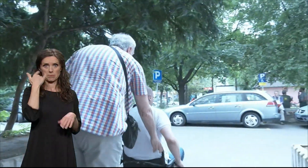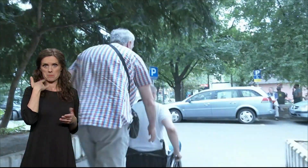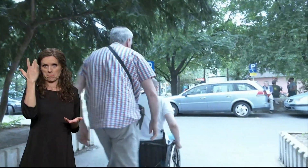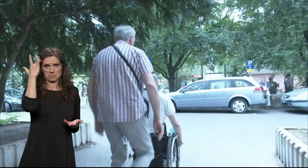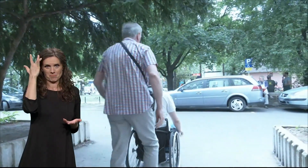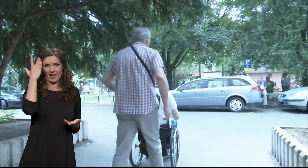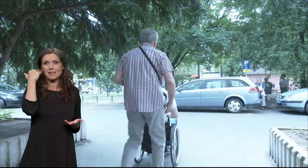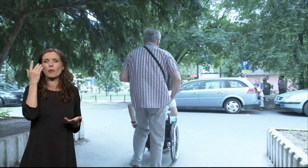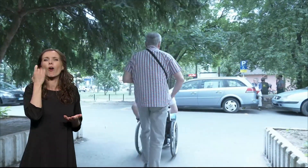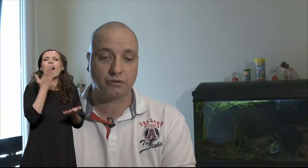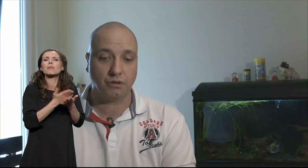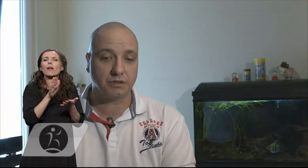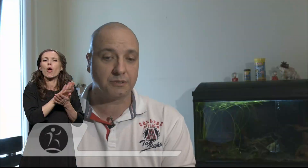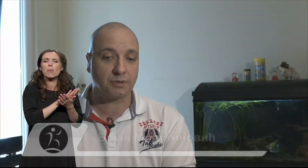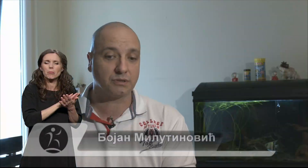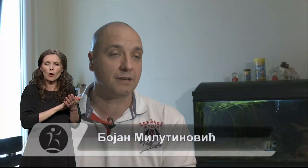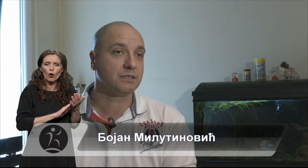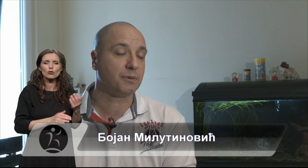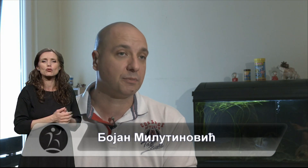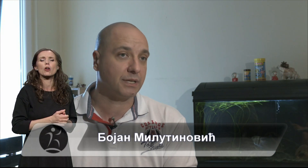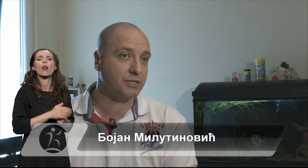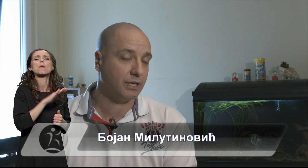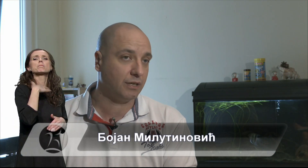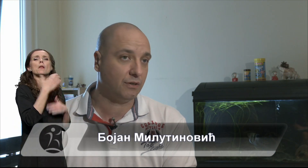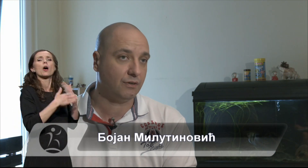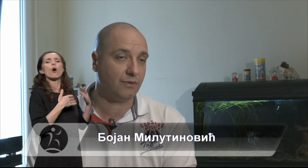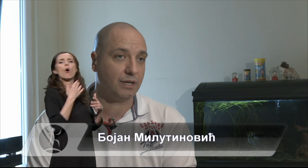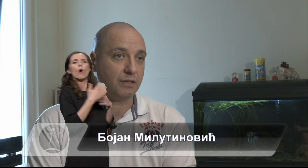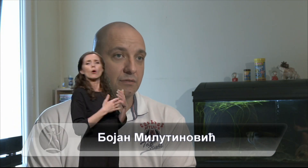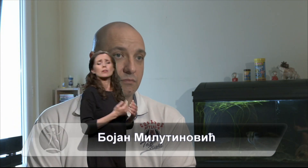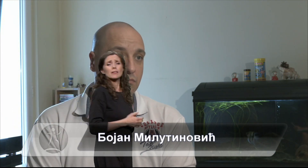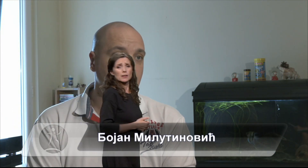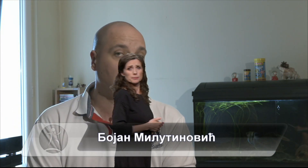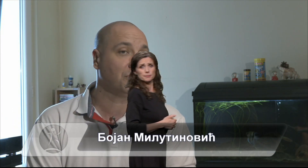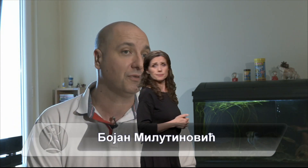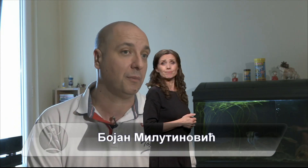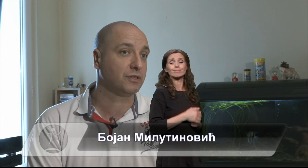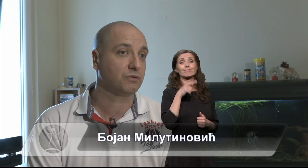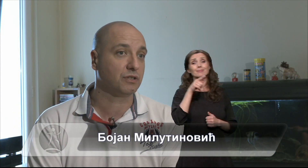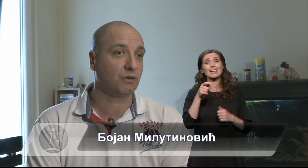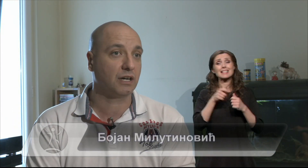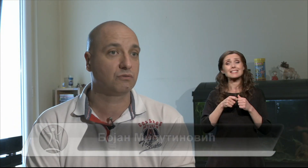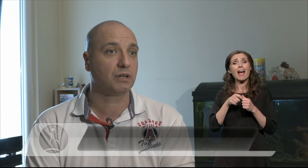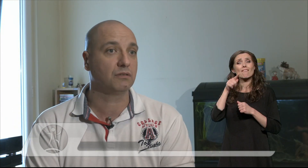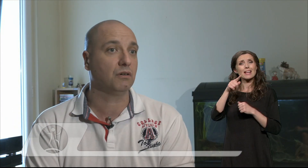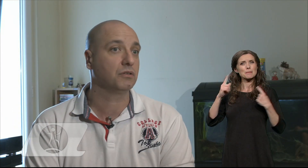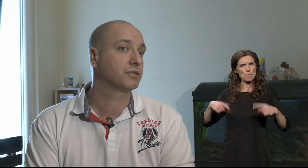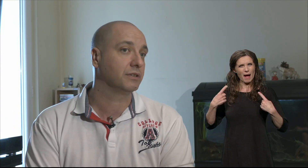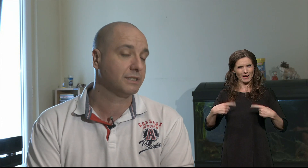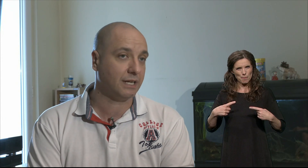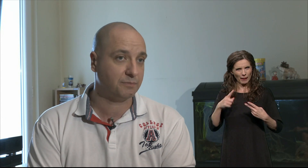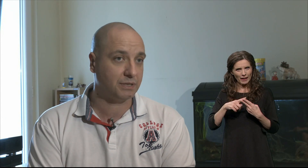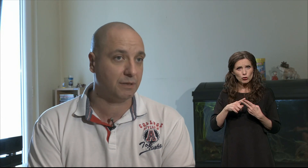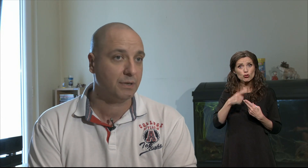krenulo nešto, onda sam preko savjeza prvi plegičara dobio informaciju da je to aktualno,